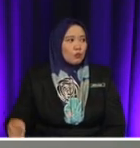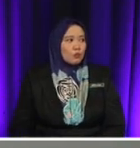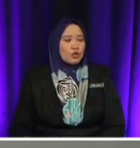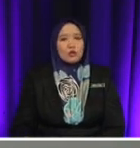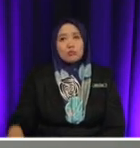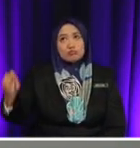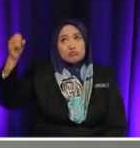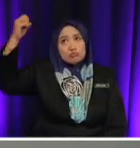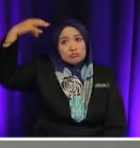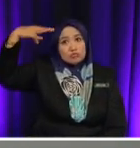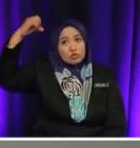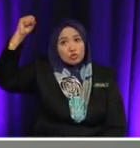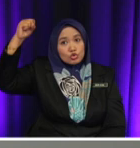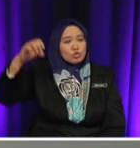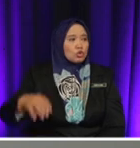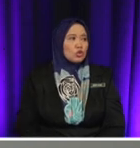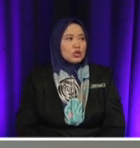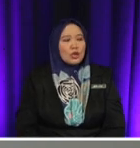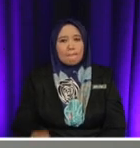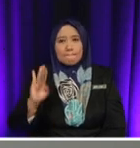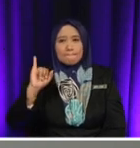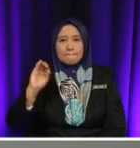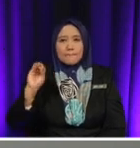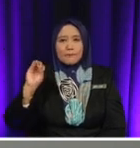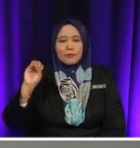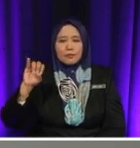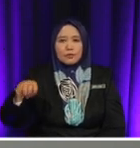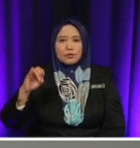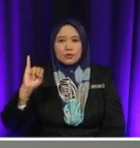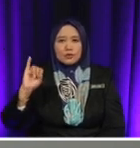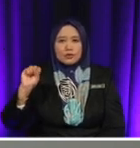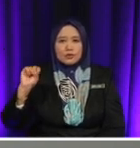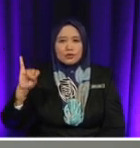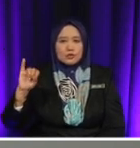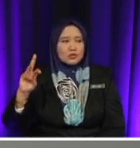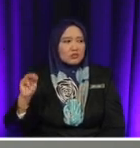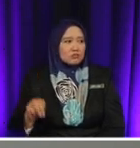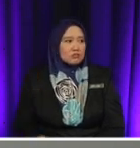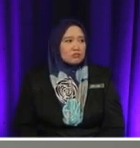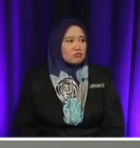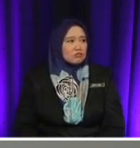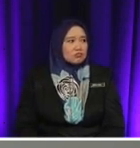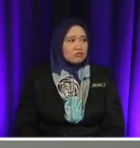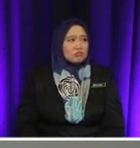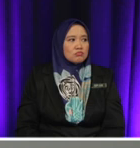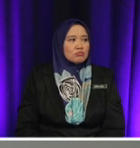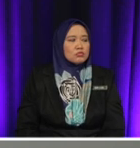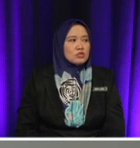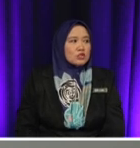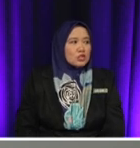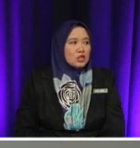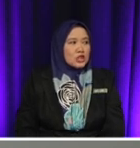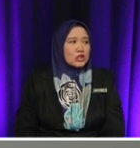kita tengok pada soalan dia sumber tenaga boleh baru yang boleh digunakan untuk menggantikan bahan fosil Oke